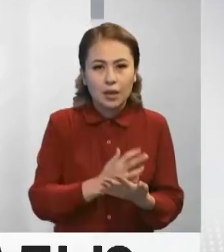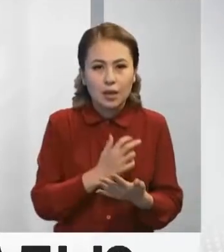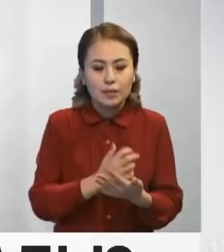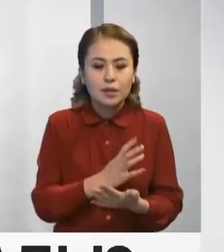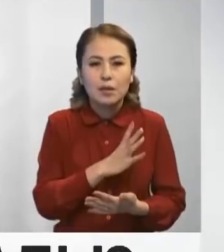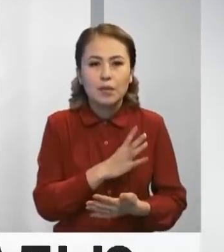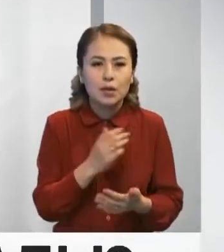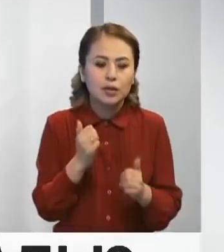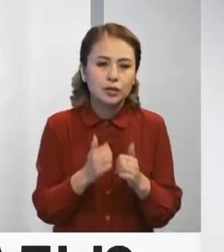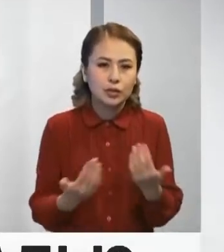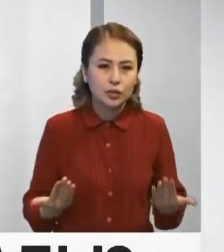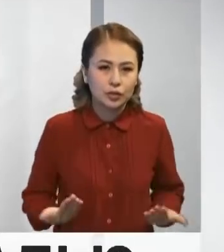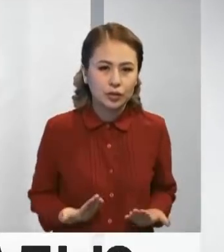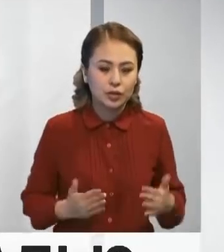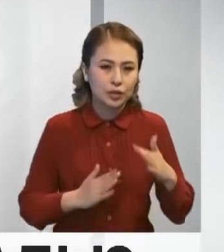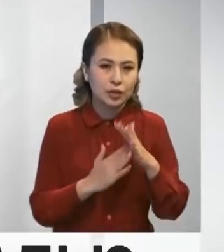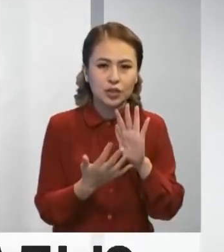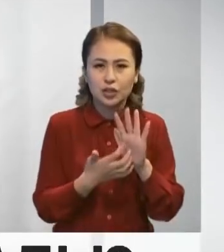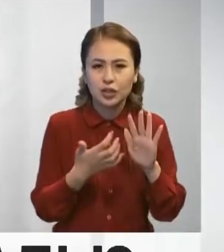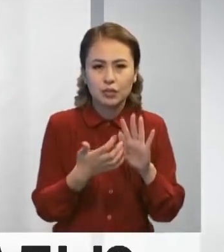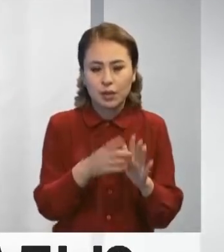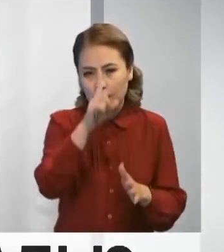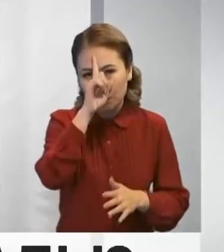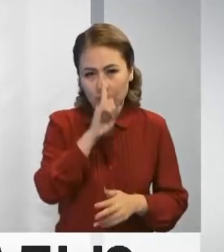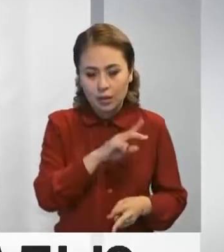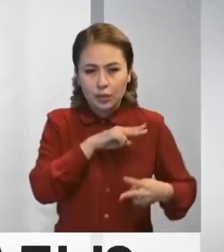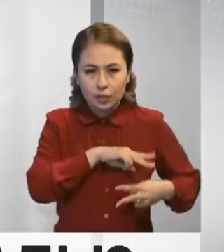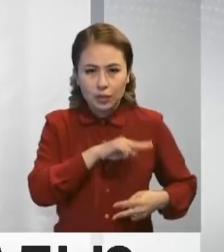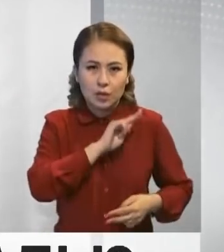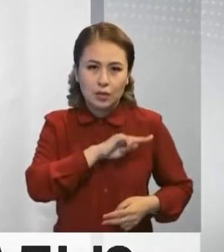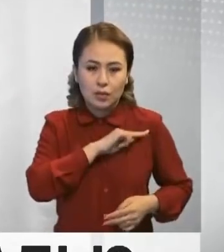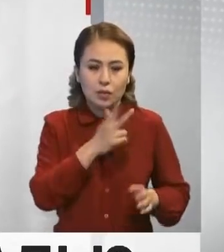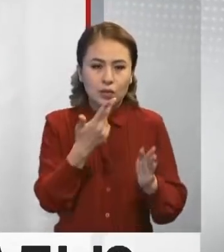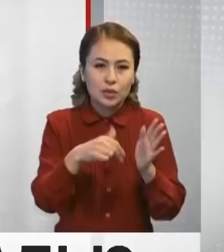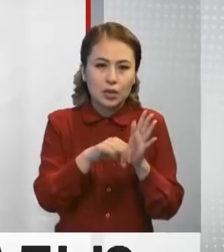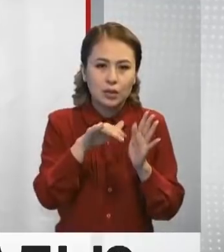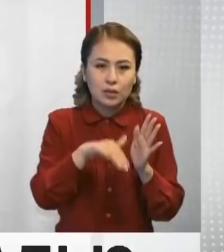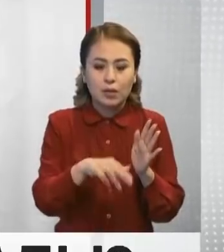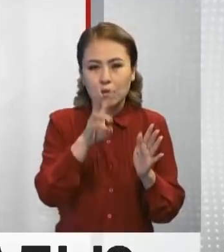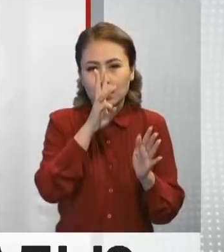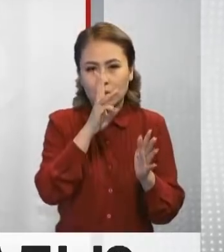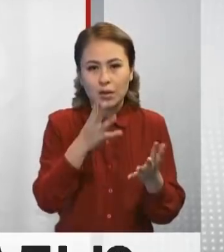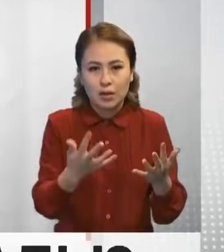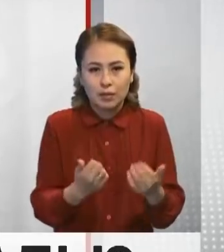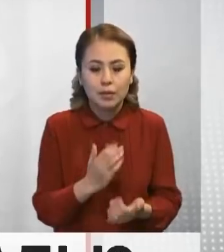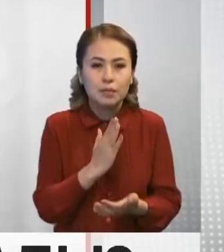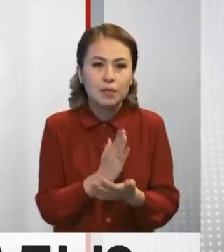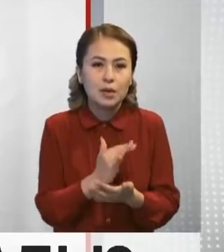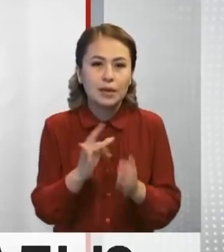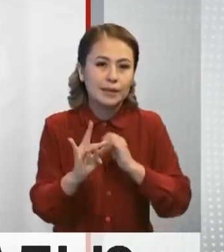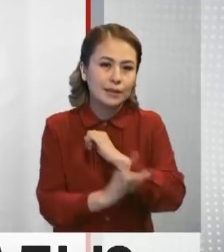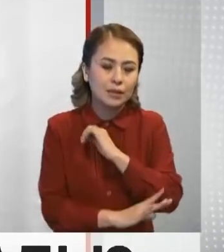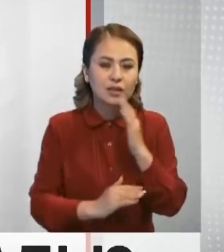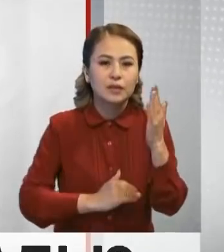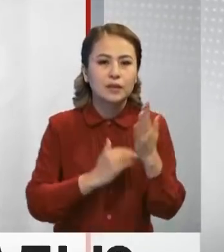төменгі күн көріс деңгейіне жетпейді. Демек, бір ай бойы еңбек етіп 36 мың теңгеден аз нәпақа табады. Кеделік деңгейі